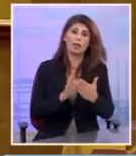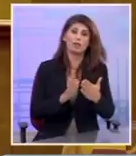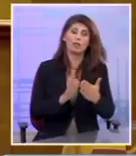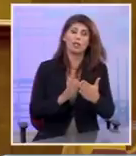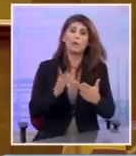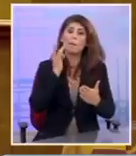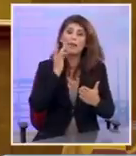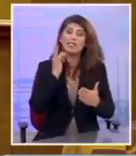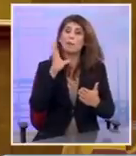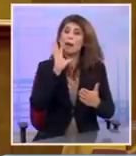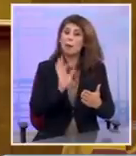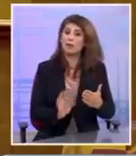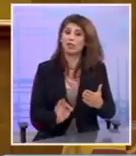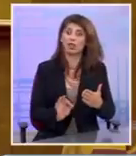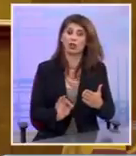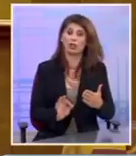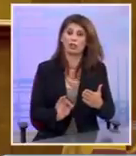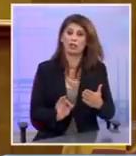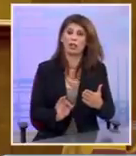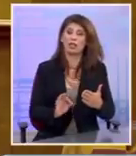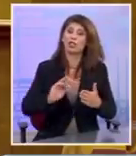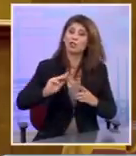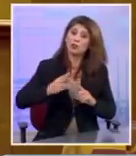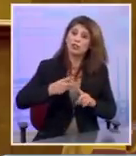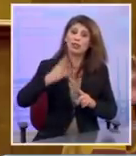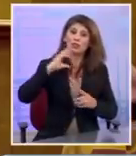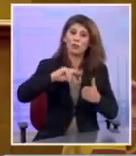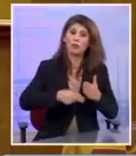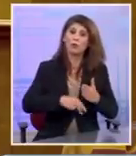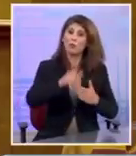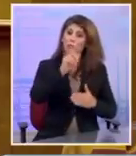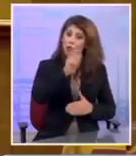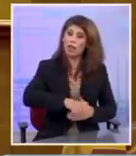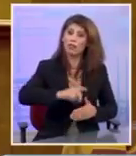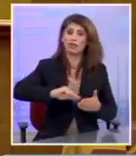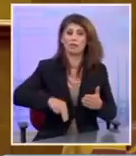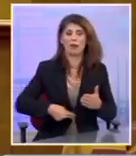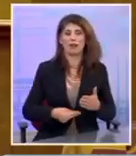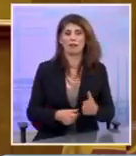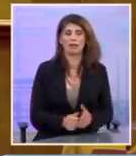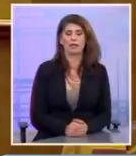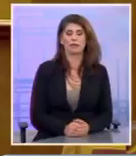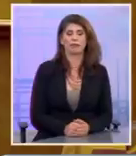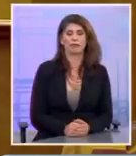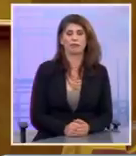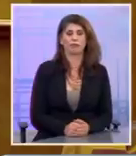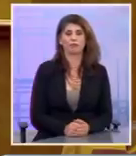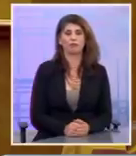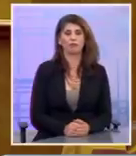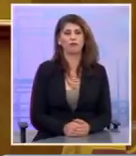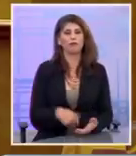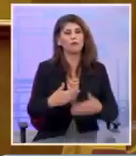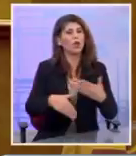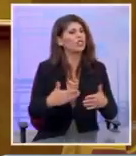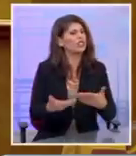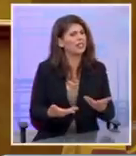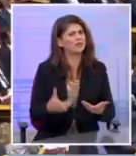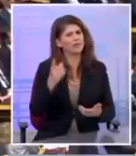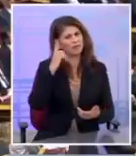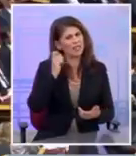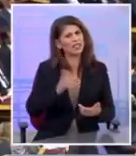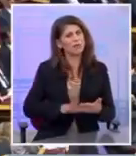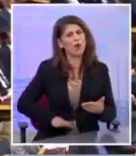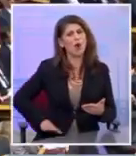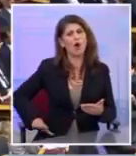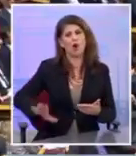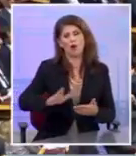με τη σκληρή πραγματικότητα του τρίτου μνημονίου που ο ίδιος υπέγραψε. Τα όσα ακολούθησαν είναι γνωστά σε